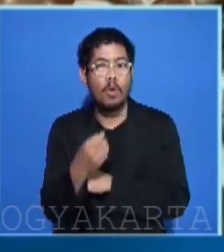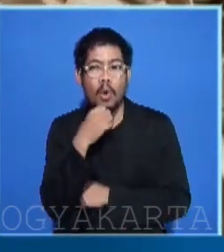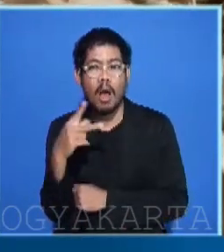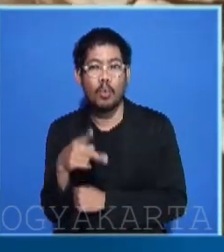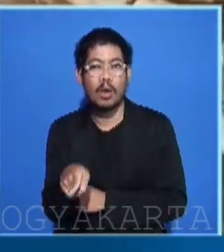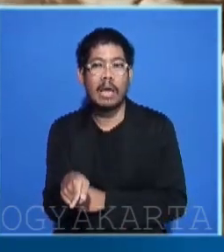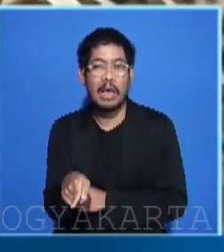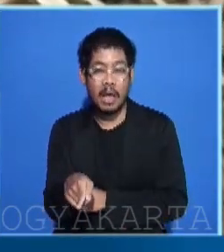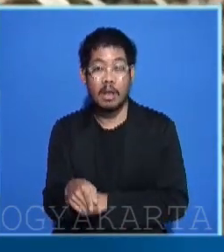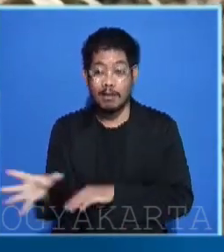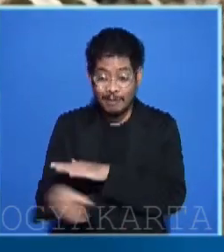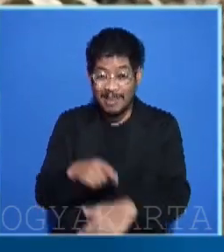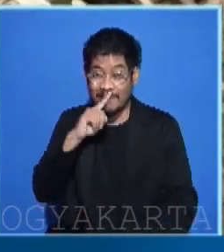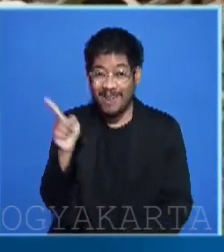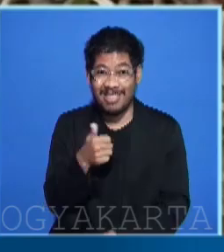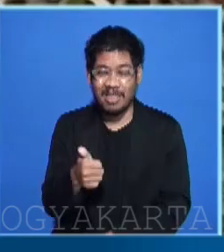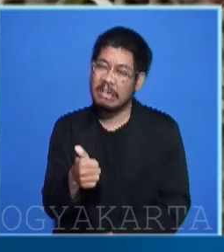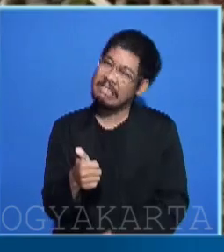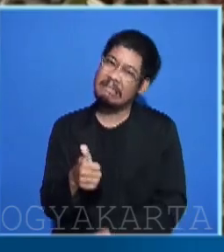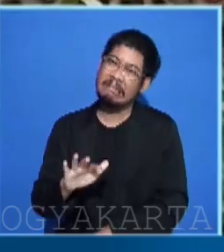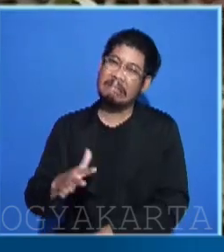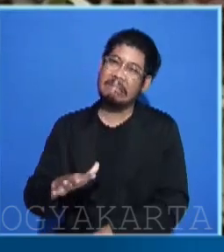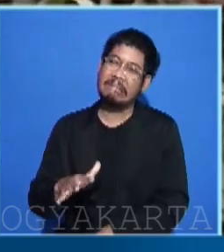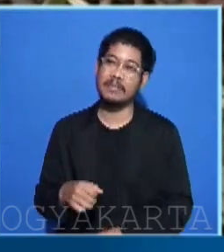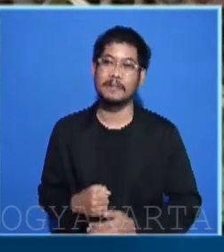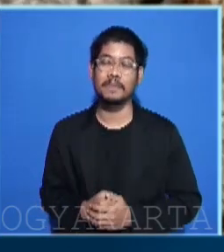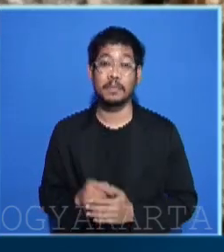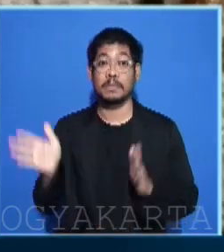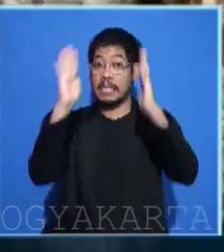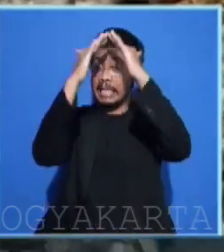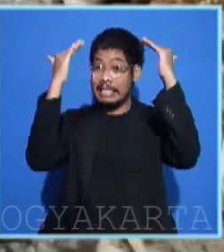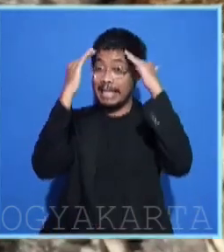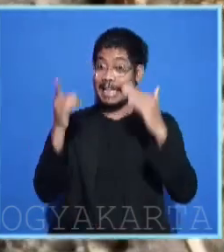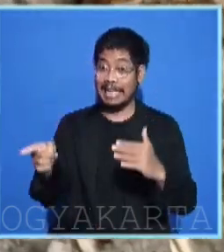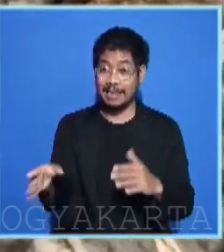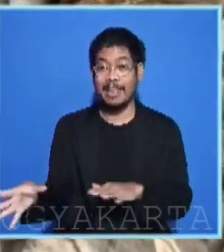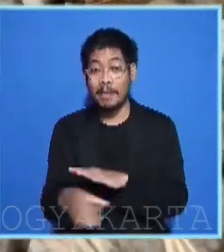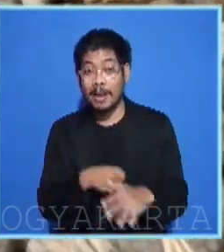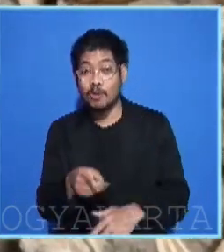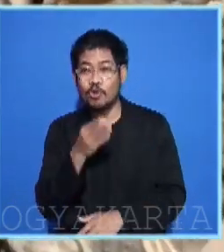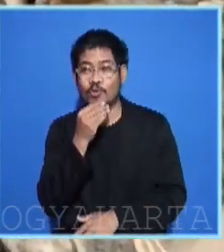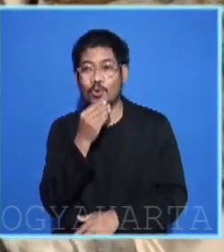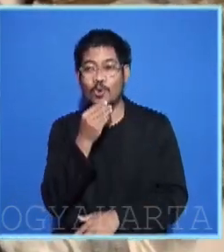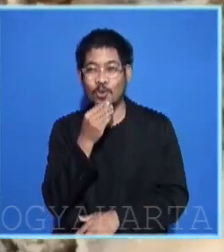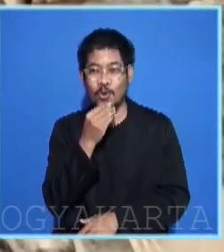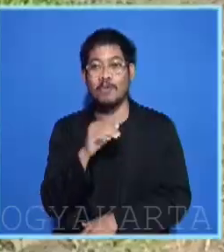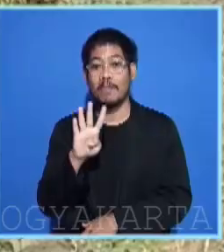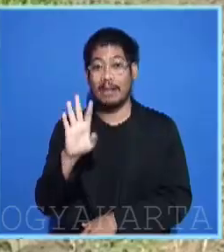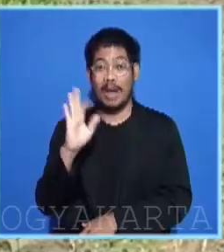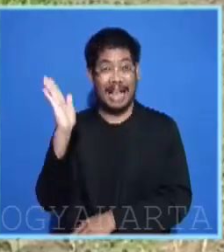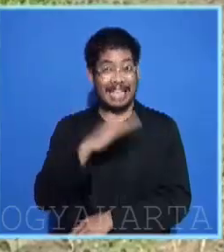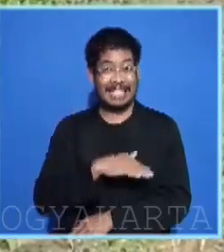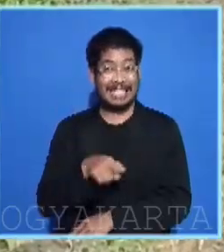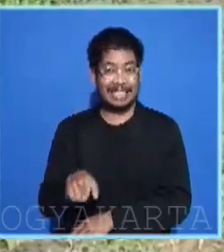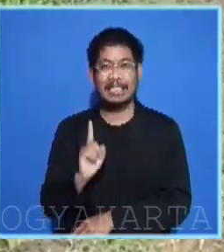lebih cepat dari waktu semestinya petani di kawasan mengaku harus memanen tanaman miliknya di usia yang baru menginjak 40 hari karena